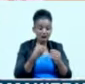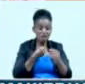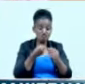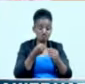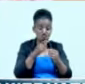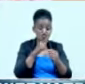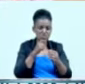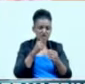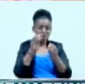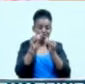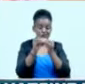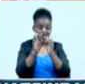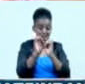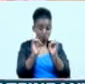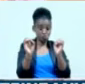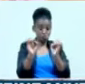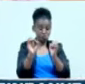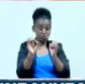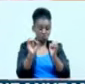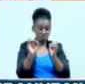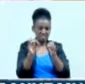umugabo ntibumvikana cyangwa se